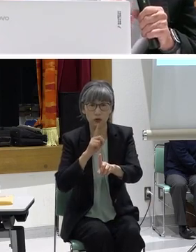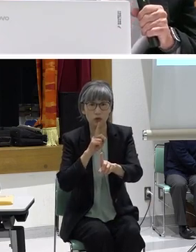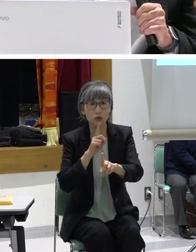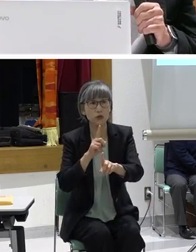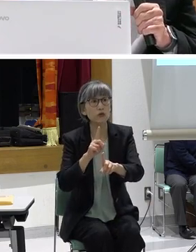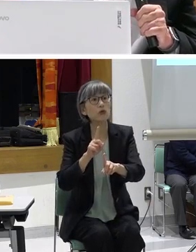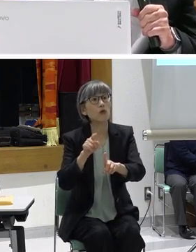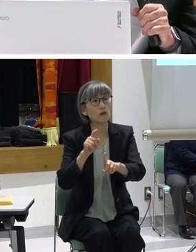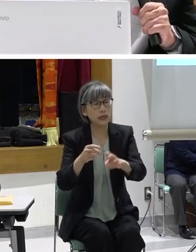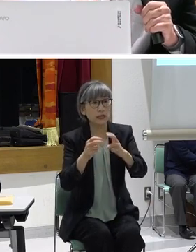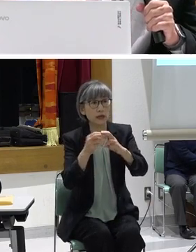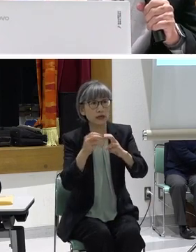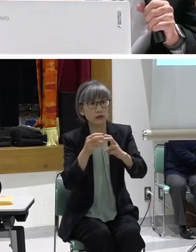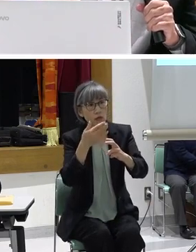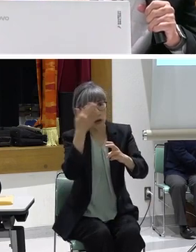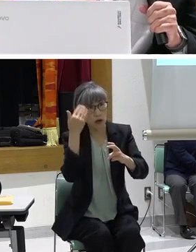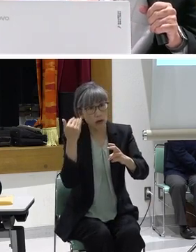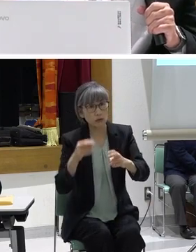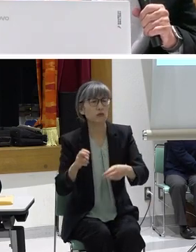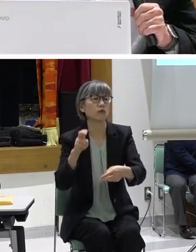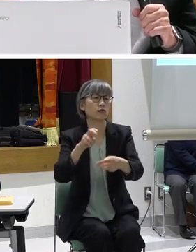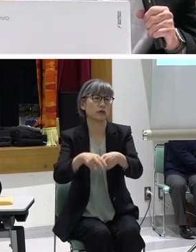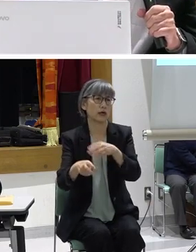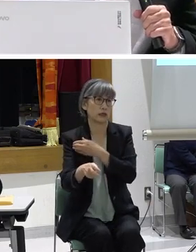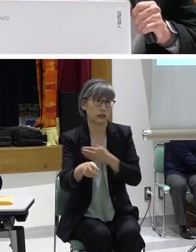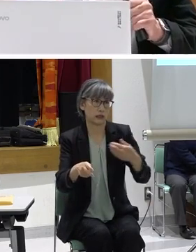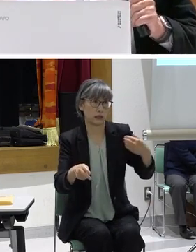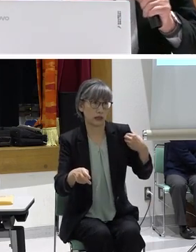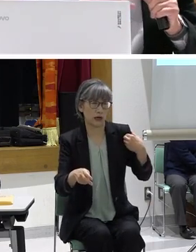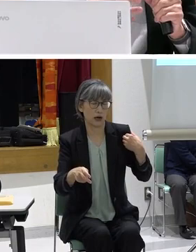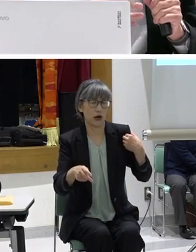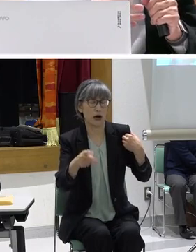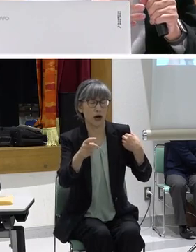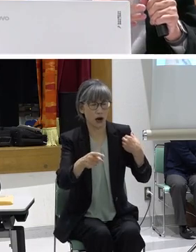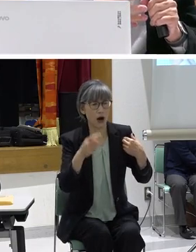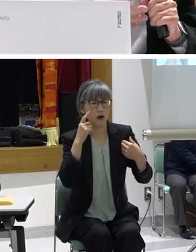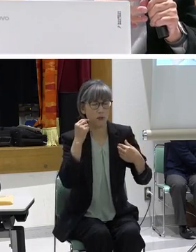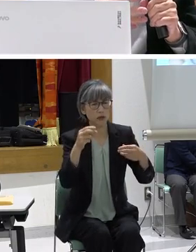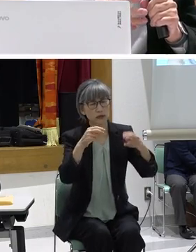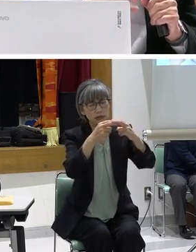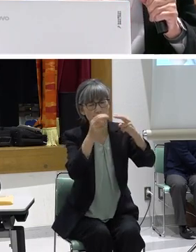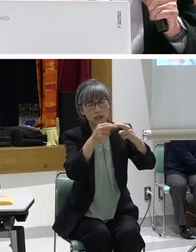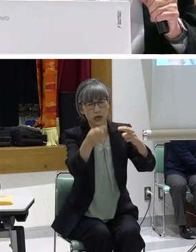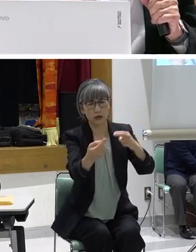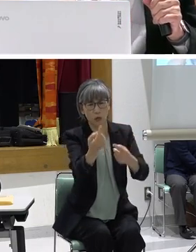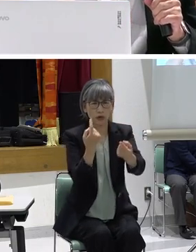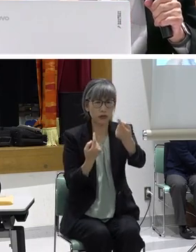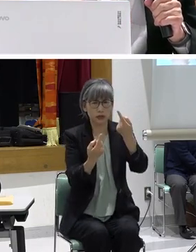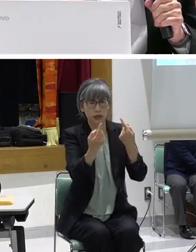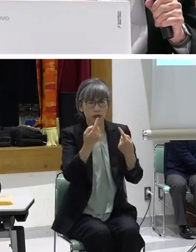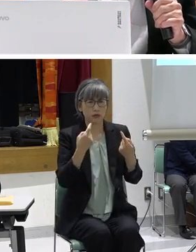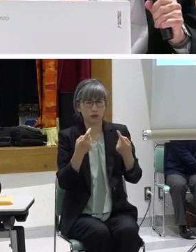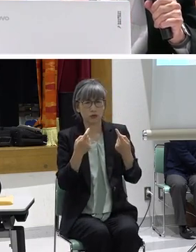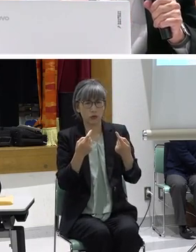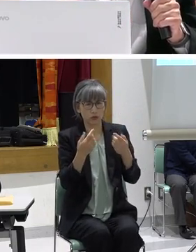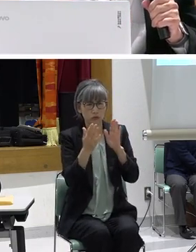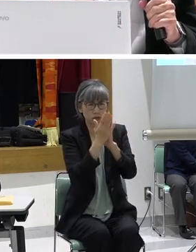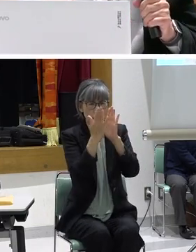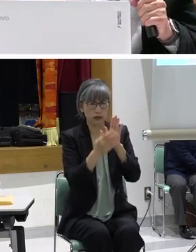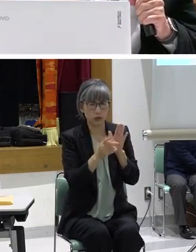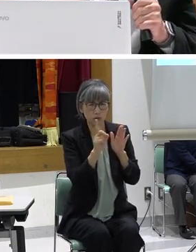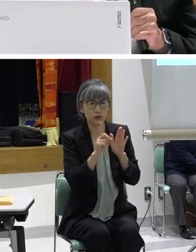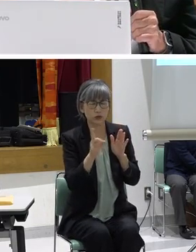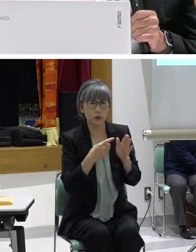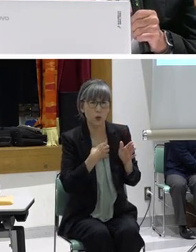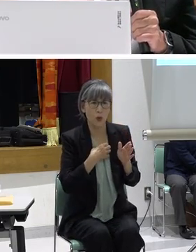電車に乗れなかったんですね。こう降りてきた人とぶつかってひっくり返ったらどないしよう、そう思ったら怖くて、